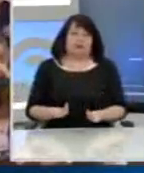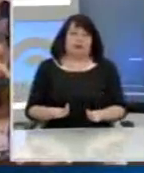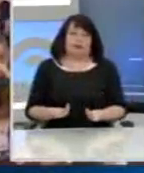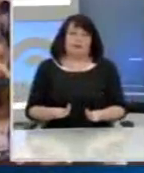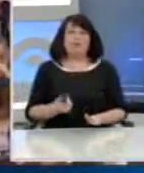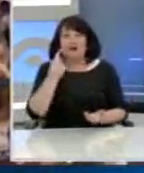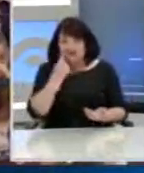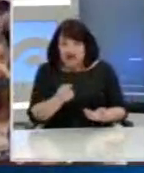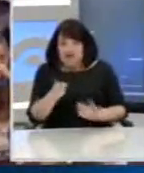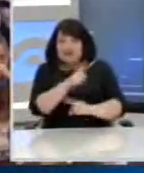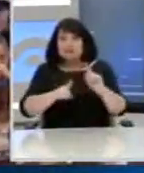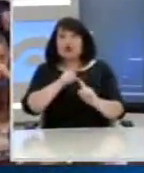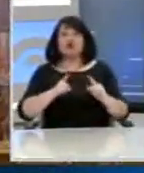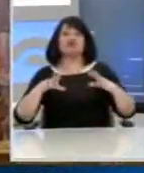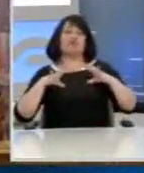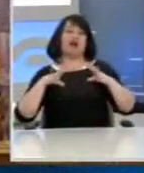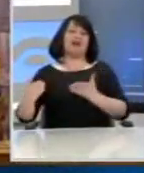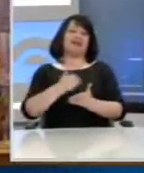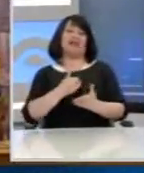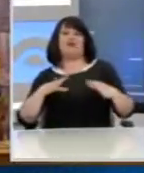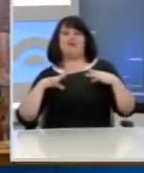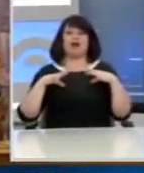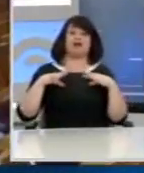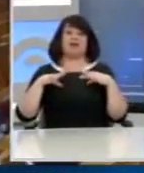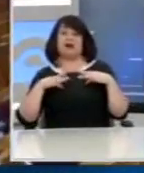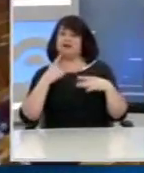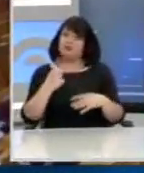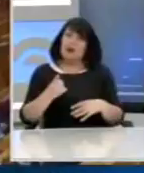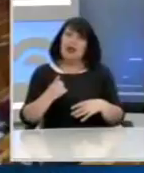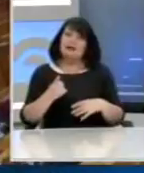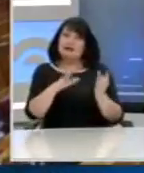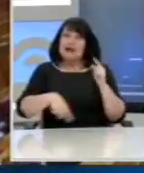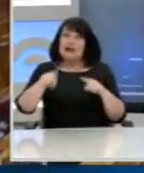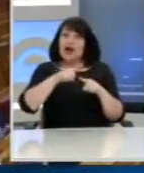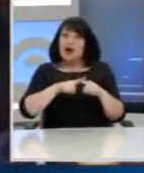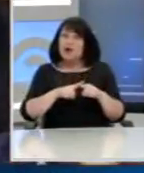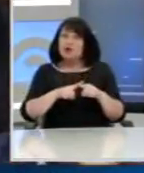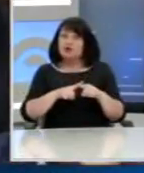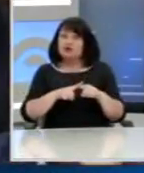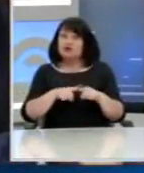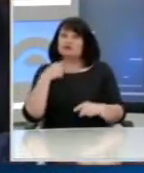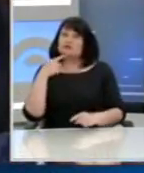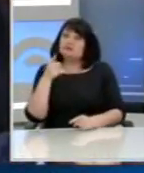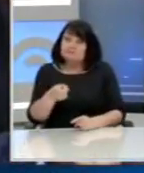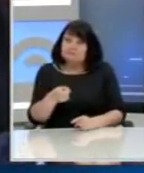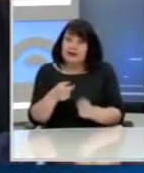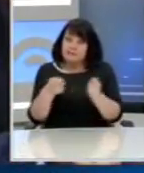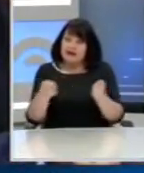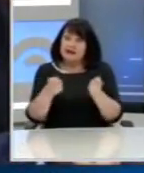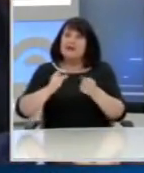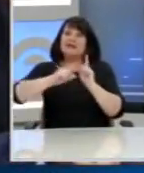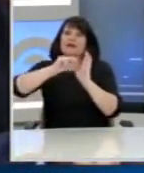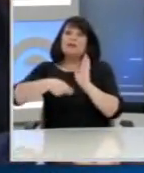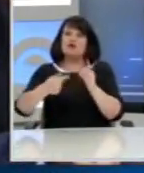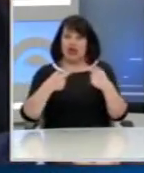Να λοιπόν ποιοι είναι οι τζάμπα μάγκες. Αυτοί που παίρνανε την εντολή του ελληνικού λαού και την εξαργυρώνανε με μέτρα και μνημόνια.